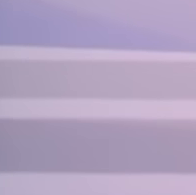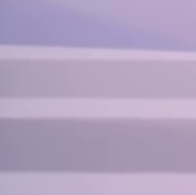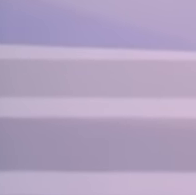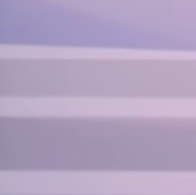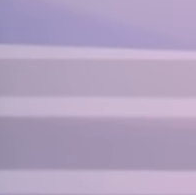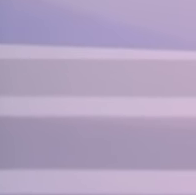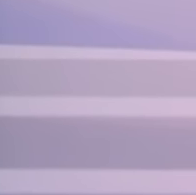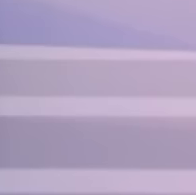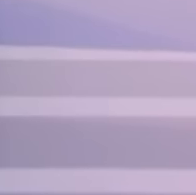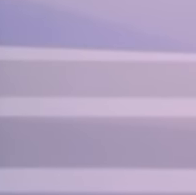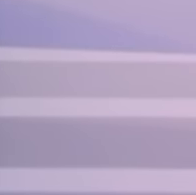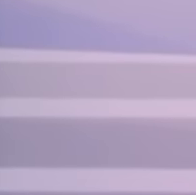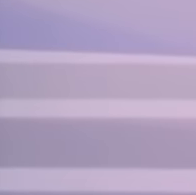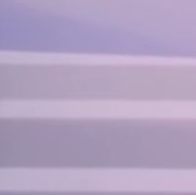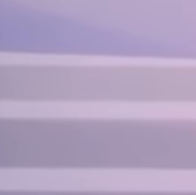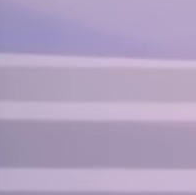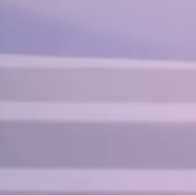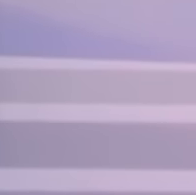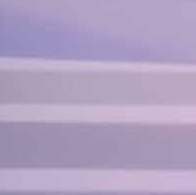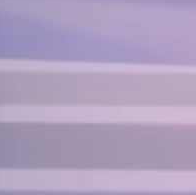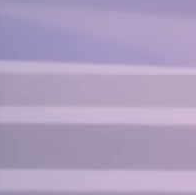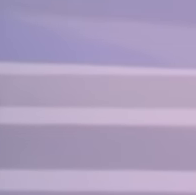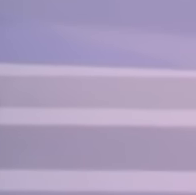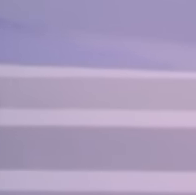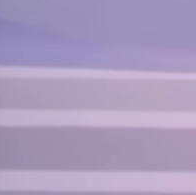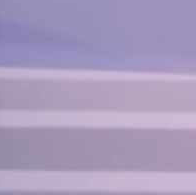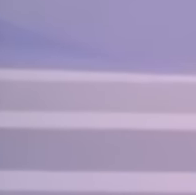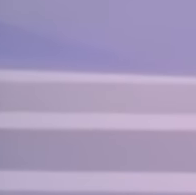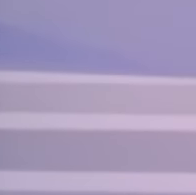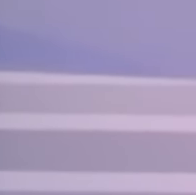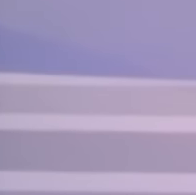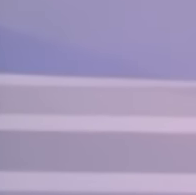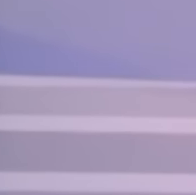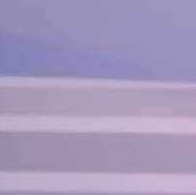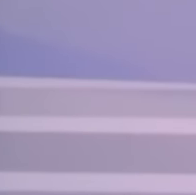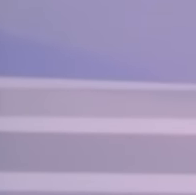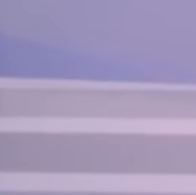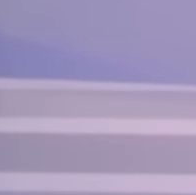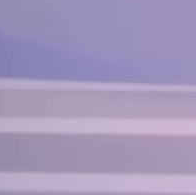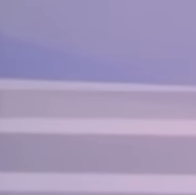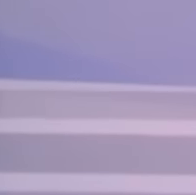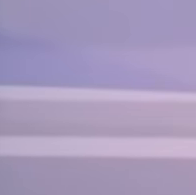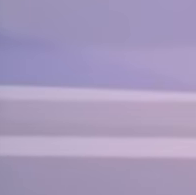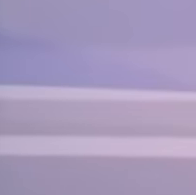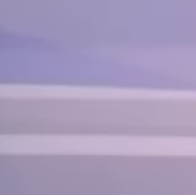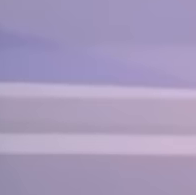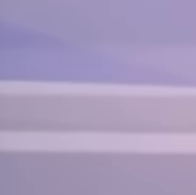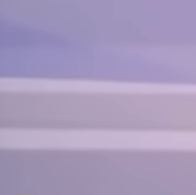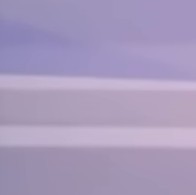patuloy na tumutok sa mga balita. Mag-subscribe sa GMA Integrated News sa YouTube. Sa mga kapuso